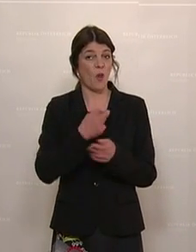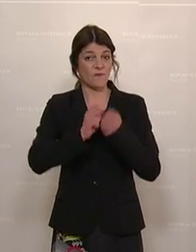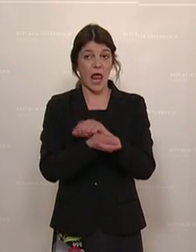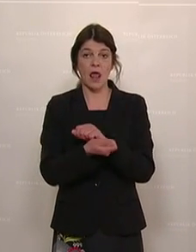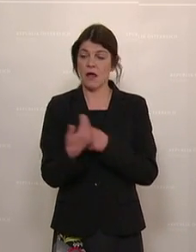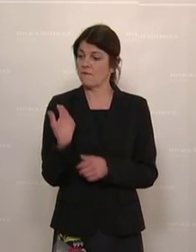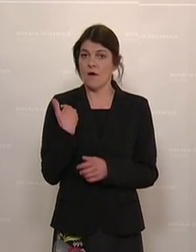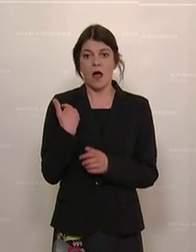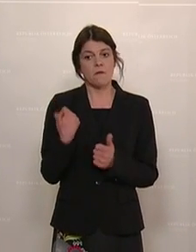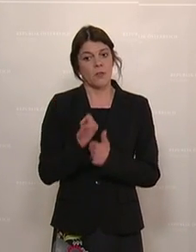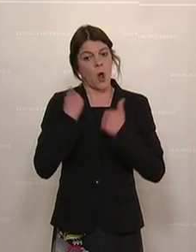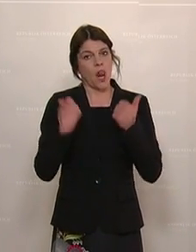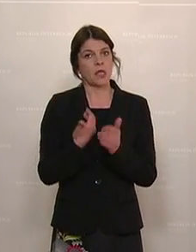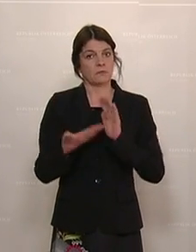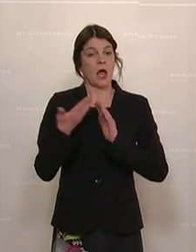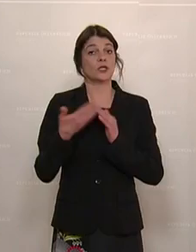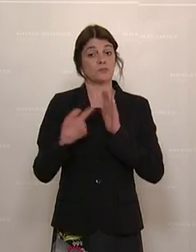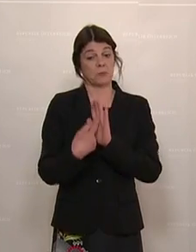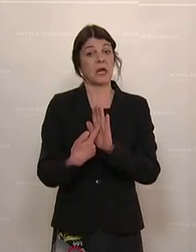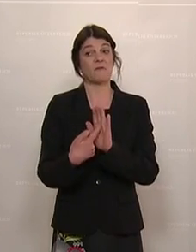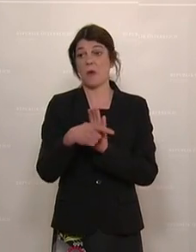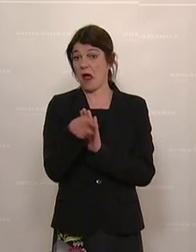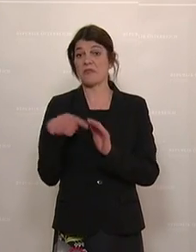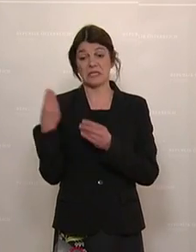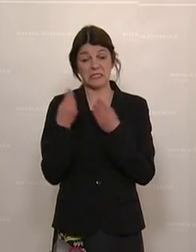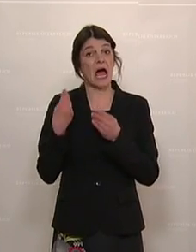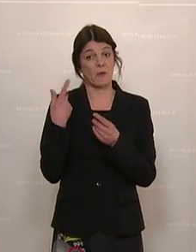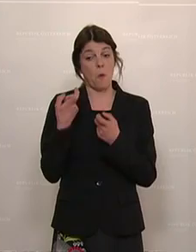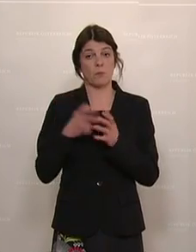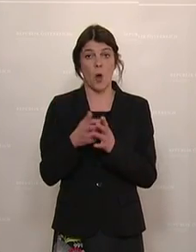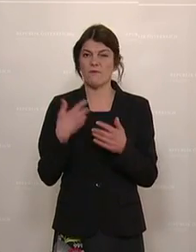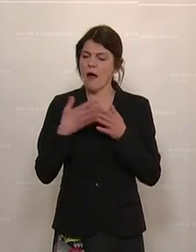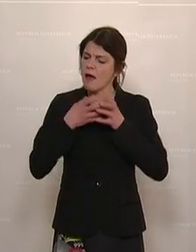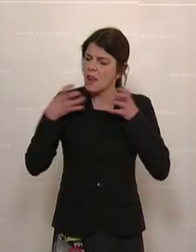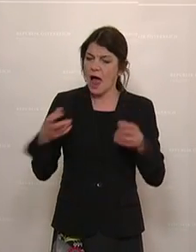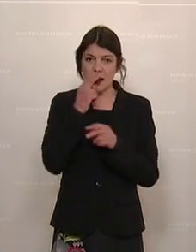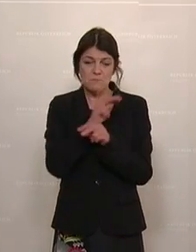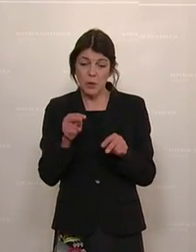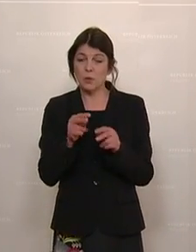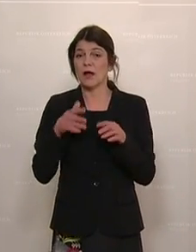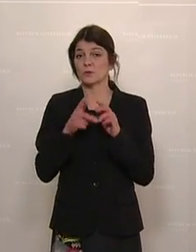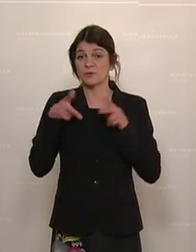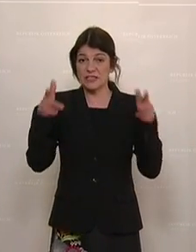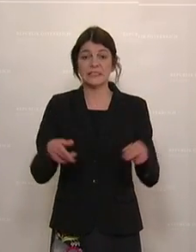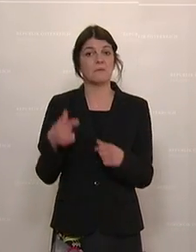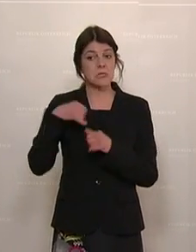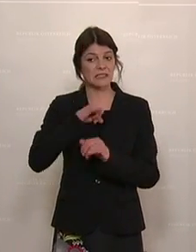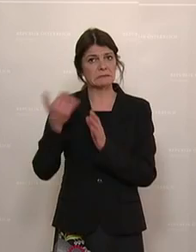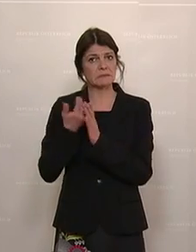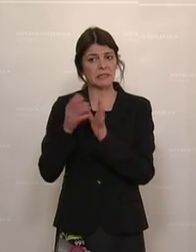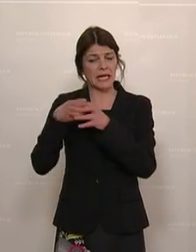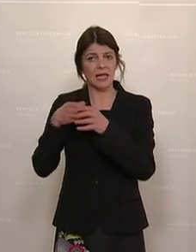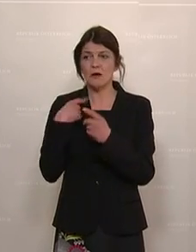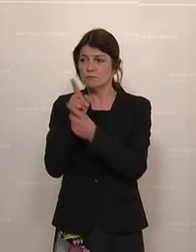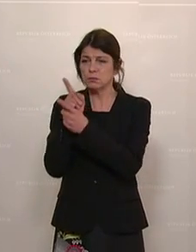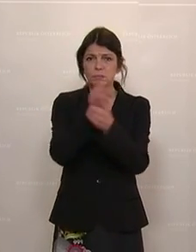war beispielhaft für viele andere, die noch kommen. Wir haben wirklich eine lange Begutachtungsfrist. Wir haben mit den Stakeholdern gesprochen. Also,